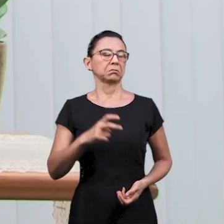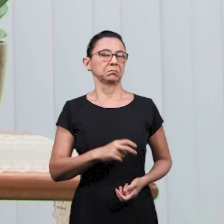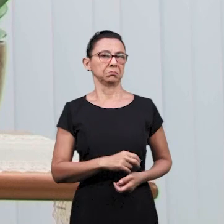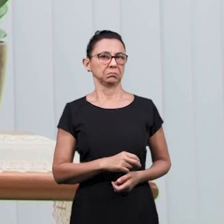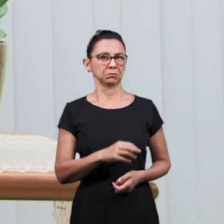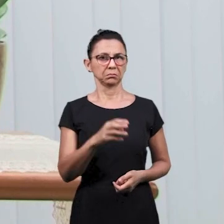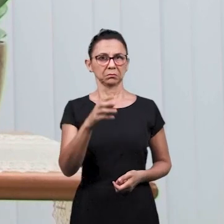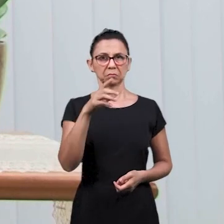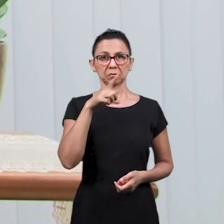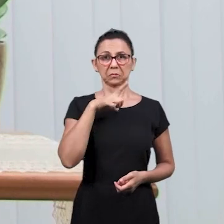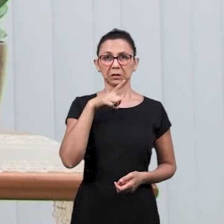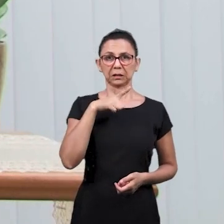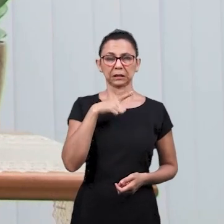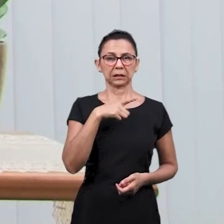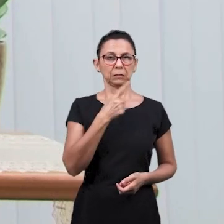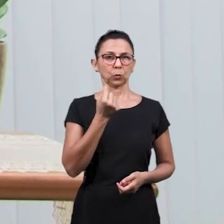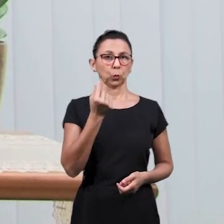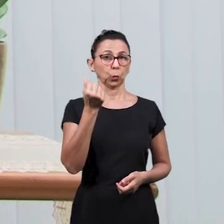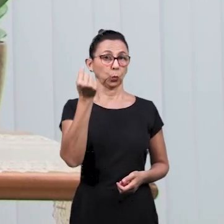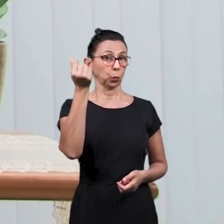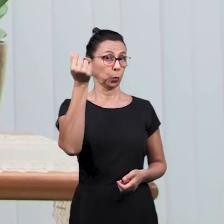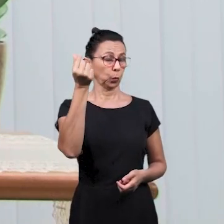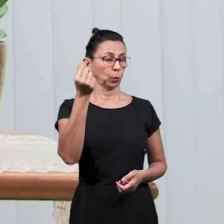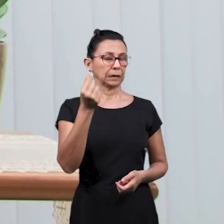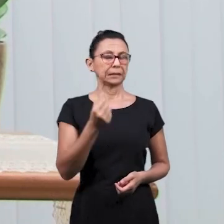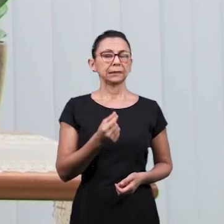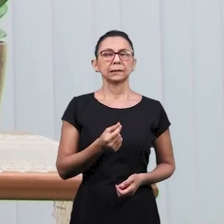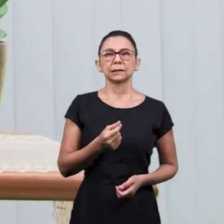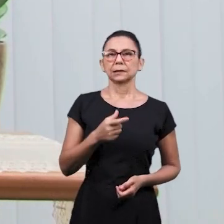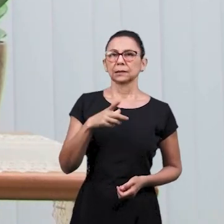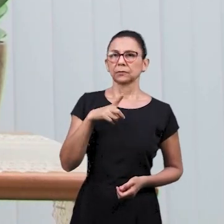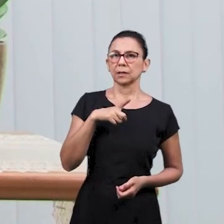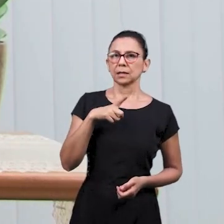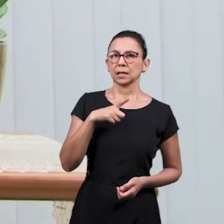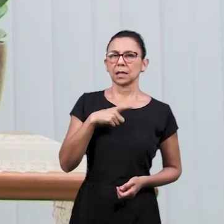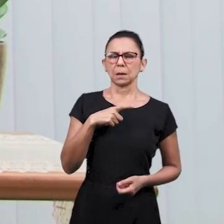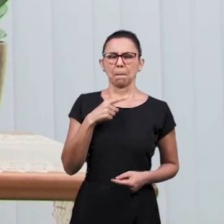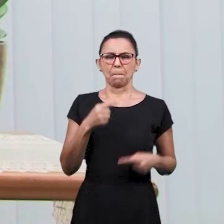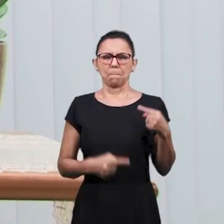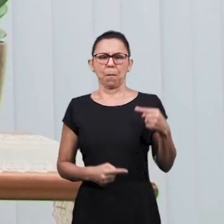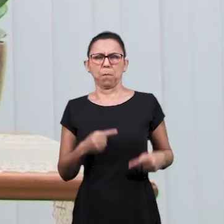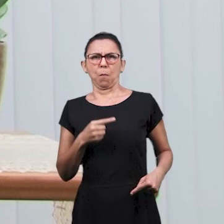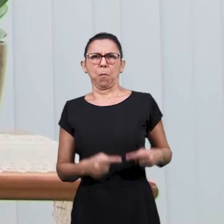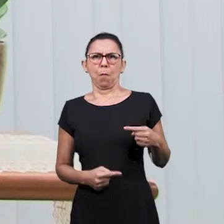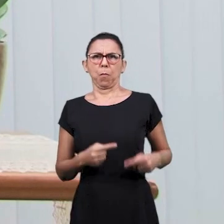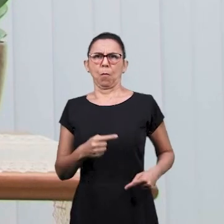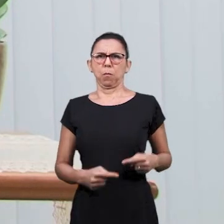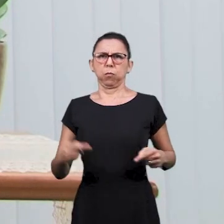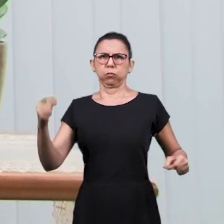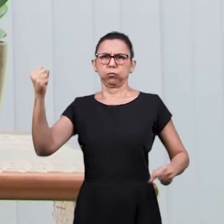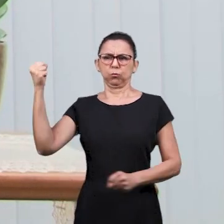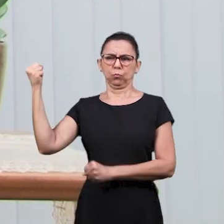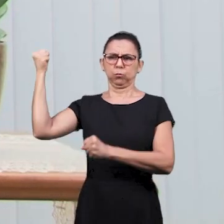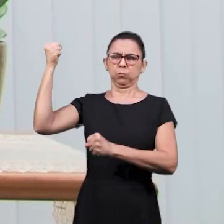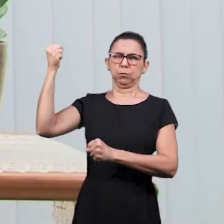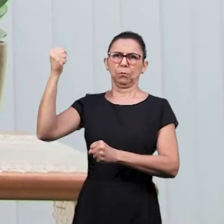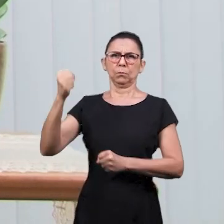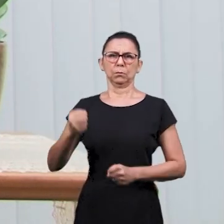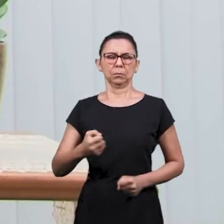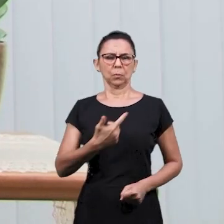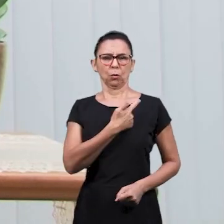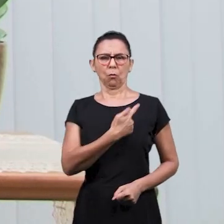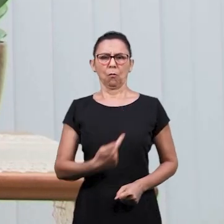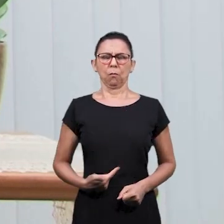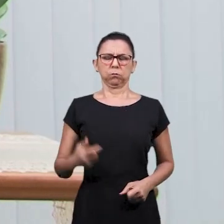какие-то умственные способности, если у вас есть материальные ресурсы, если у вас есть сила политическая, какая-то